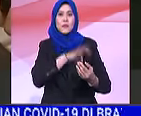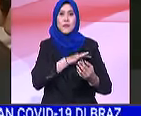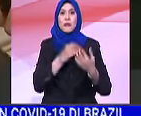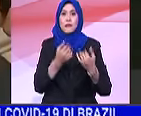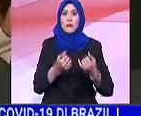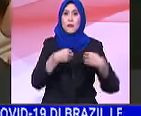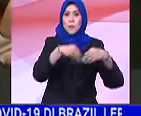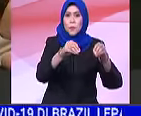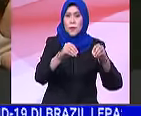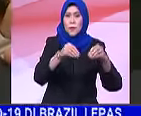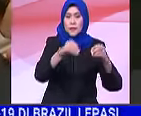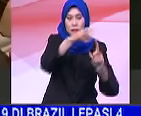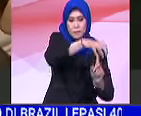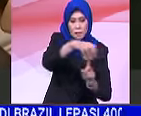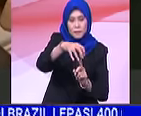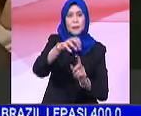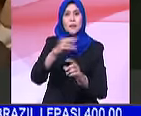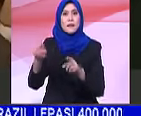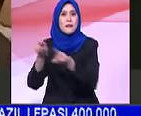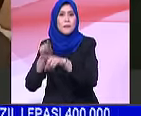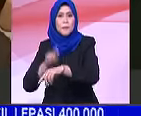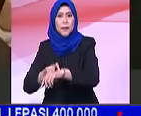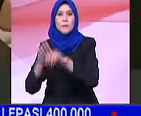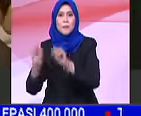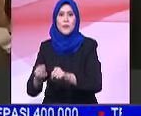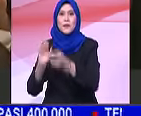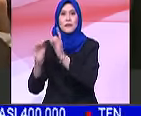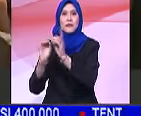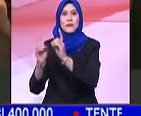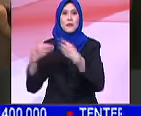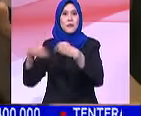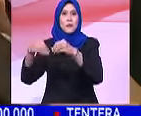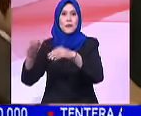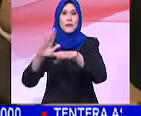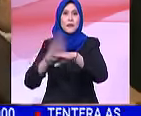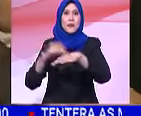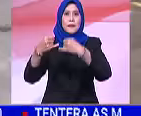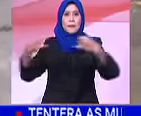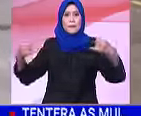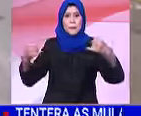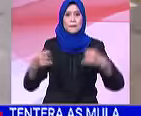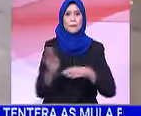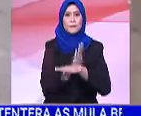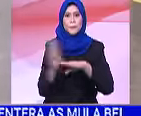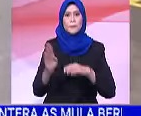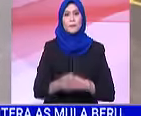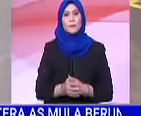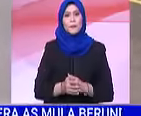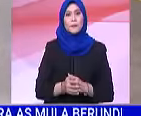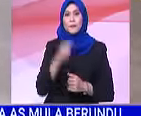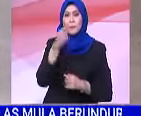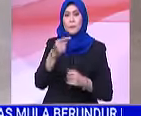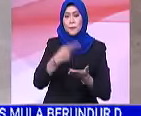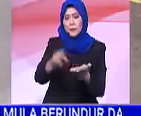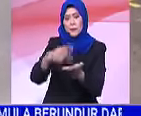so from the physical store, but also we call it this digitalized platform that is online site. Tambahnya lagi,